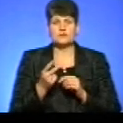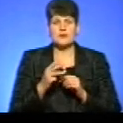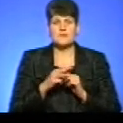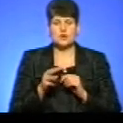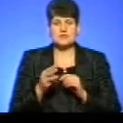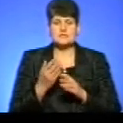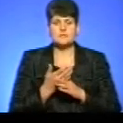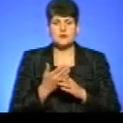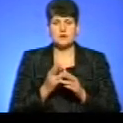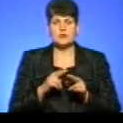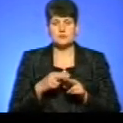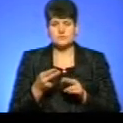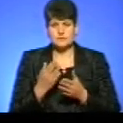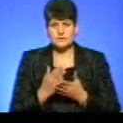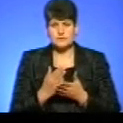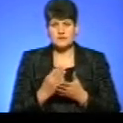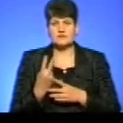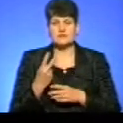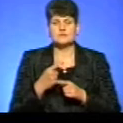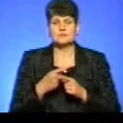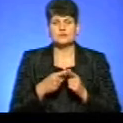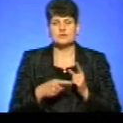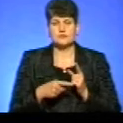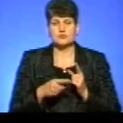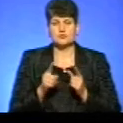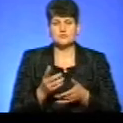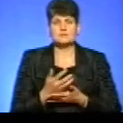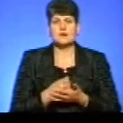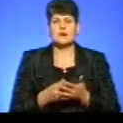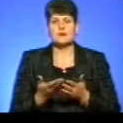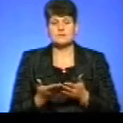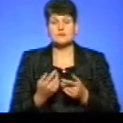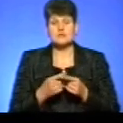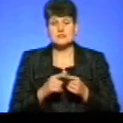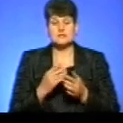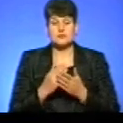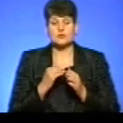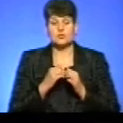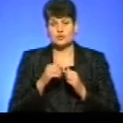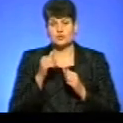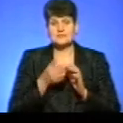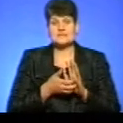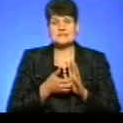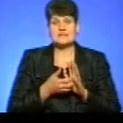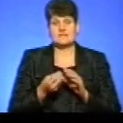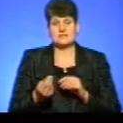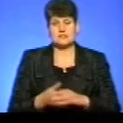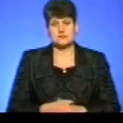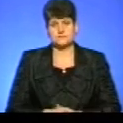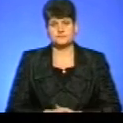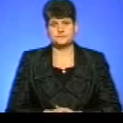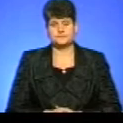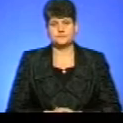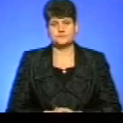пільговика, що компенсовують, і 2,5, що ми збираємо. Оце є щомісячний дефіцит. Богдана